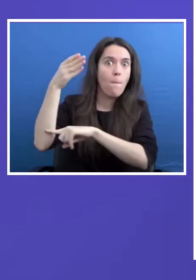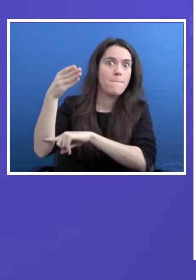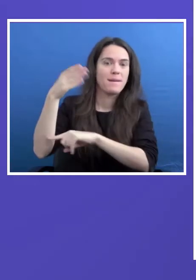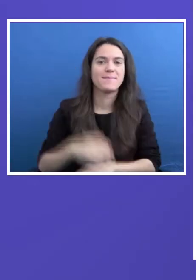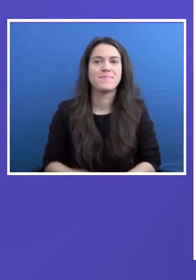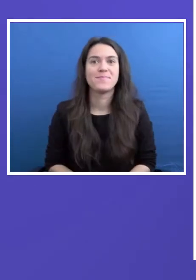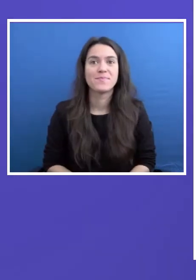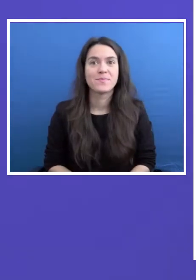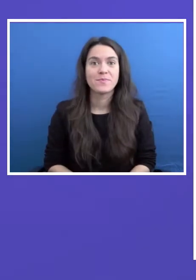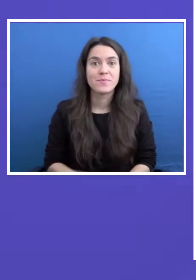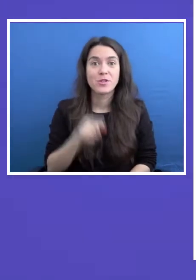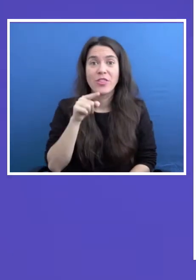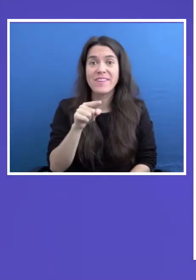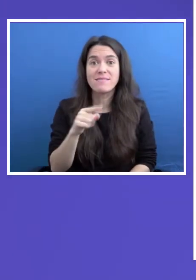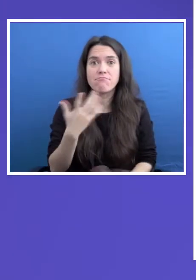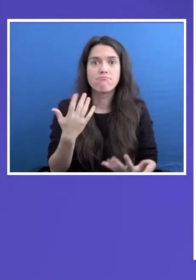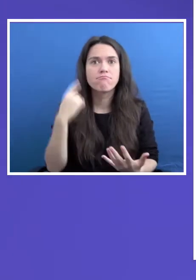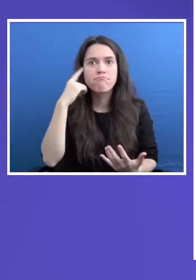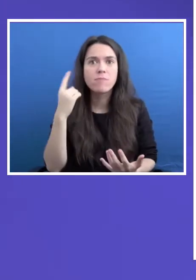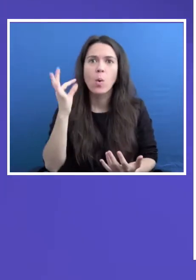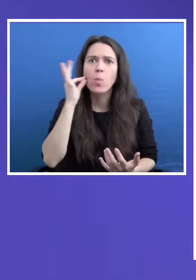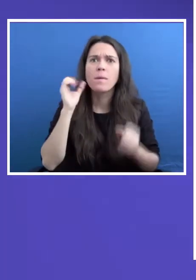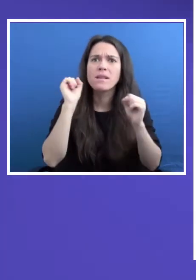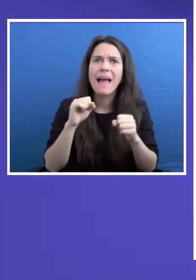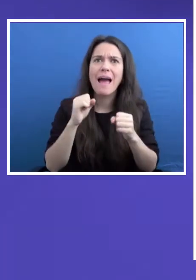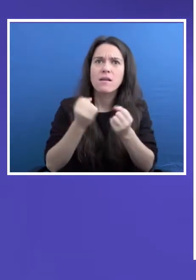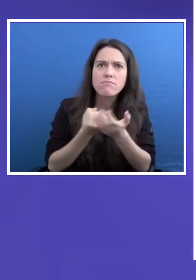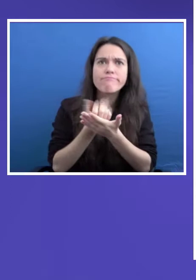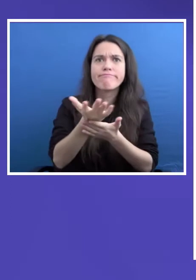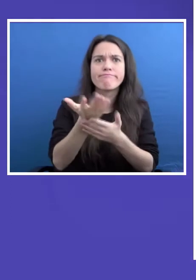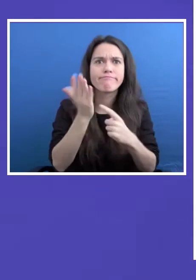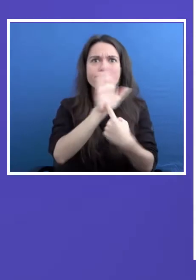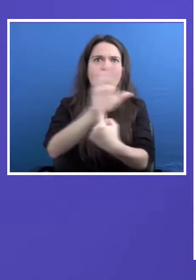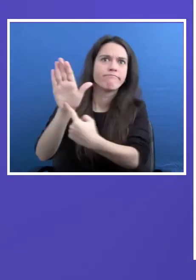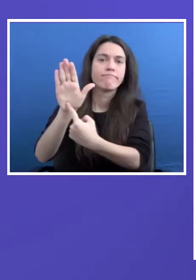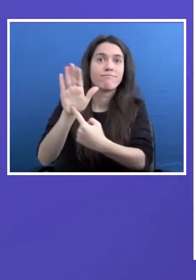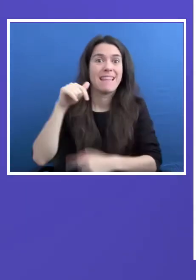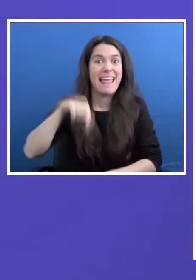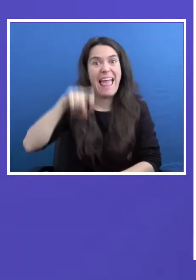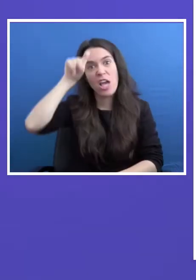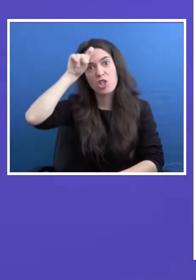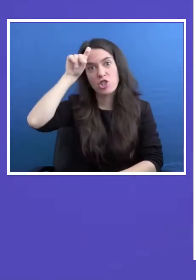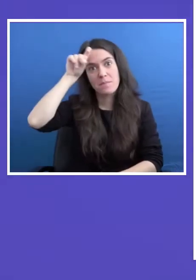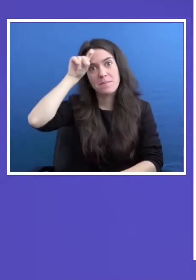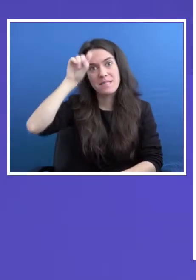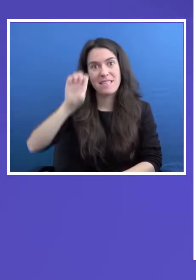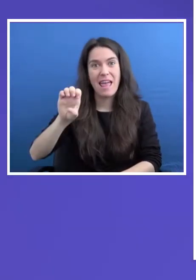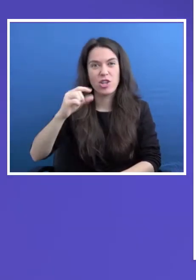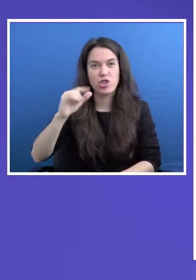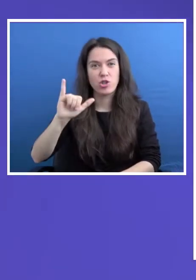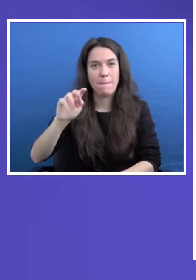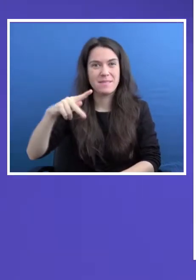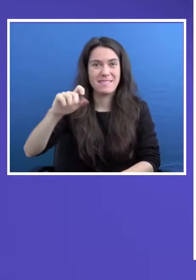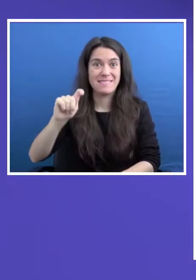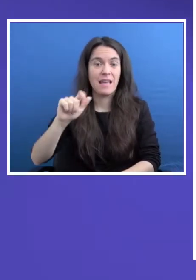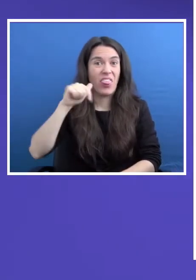عندنا عام المرأة. هل المرأة بدأت تحتل دور كبير جدا جدا في المناصب الوزارية؟ المحافظ، المرأة بقت محافظ. يعني كان دايما يقول